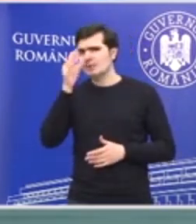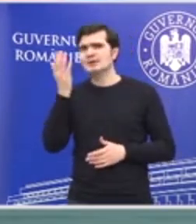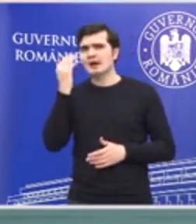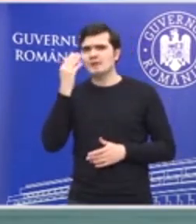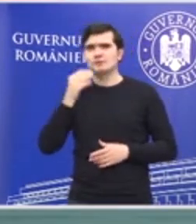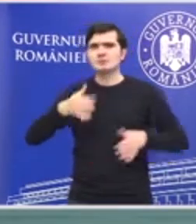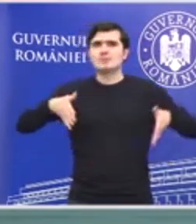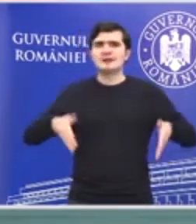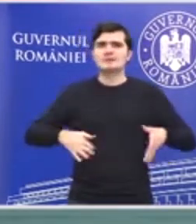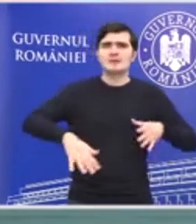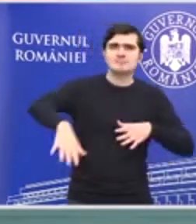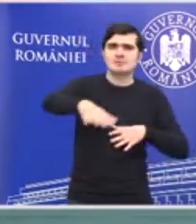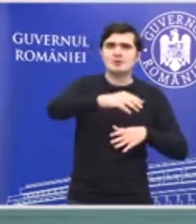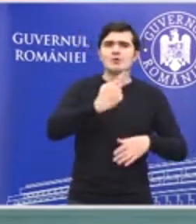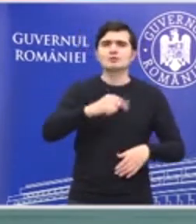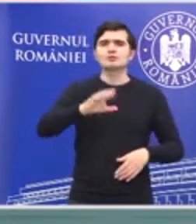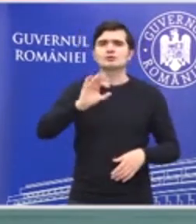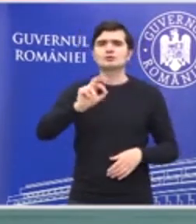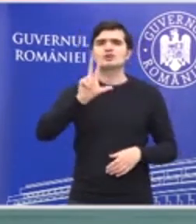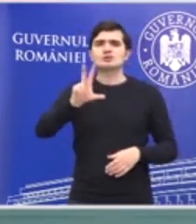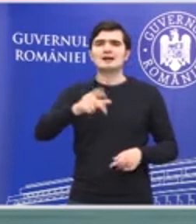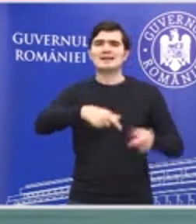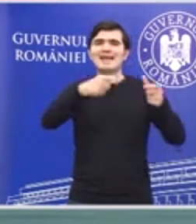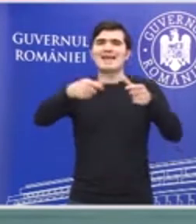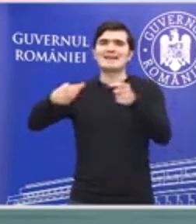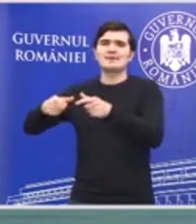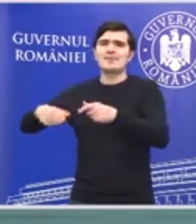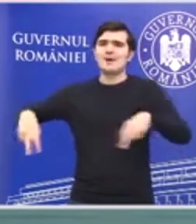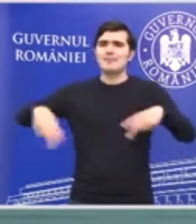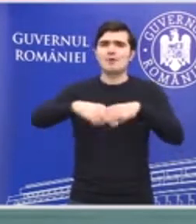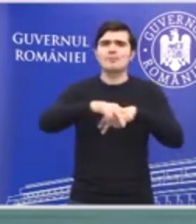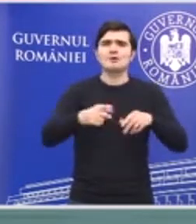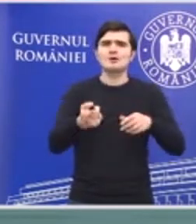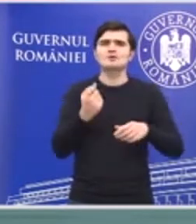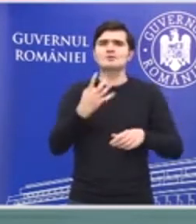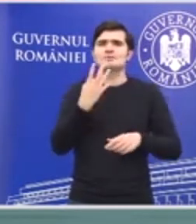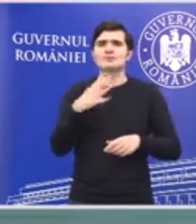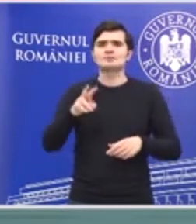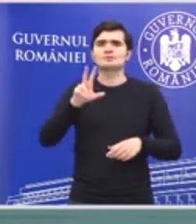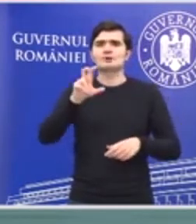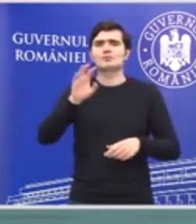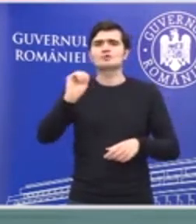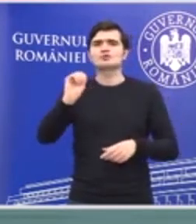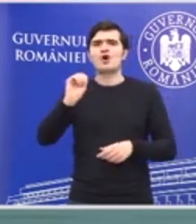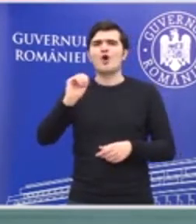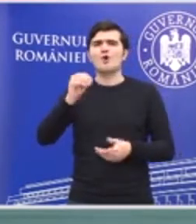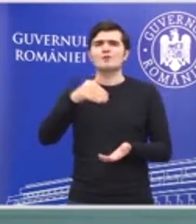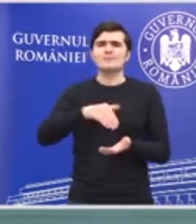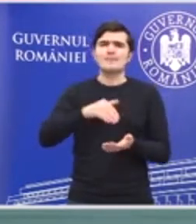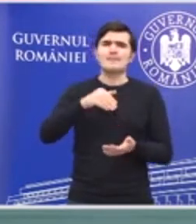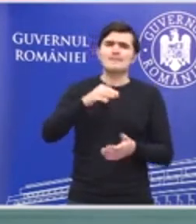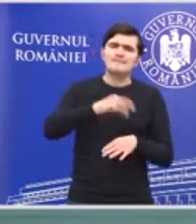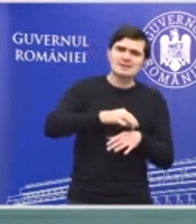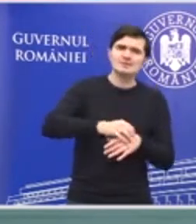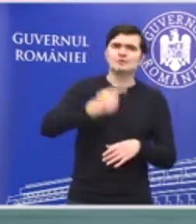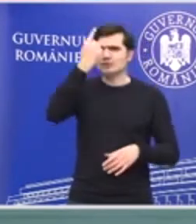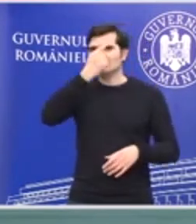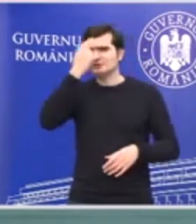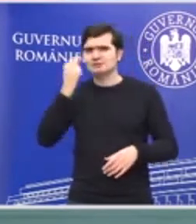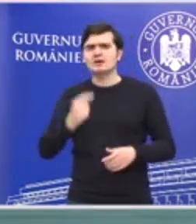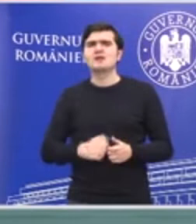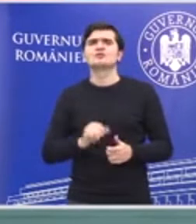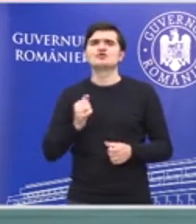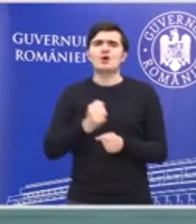teren 153 de echipe mobile, formate din 489 de medici și asistenți și 120 de registratori.